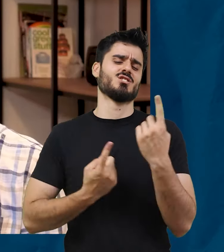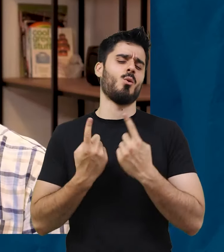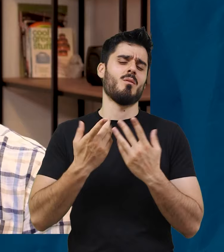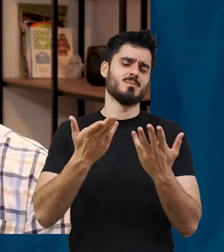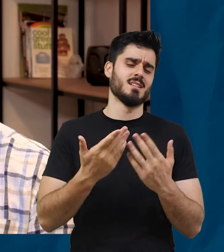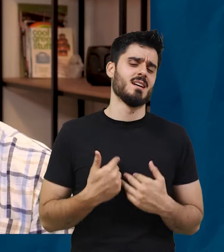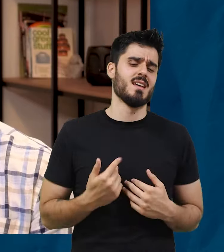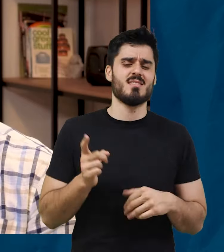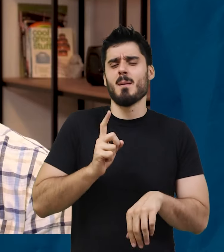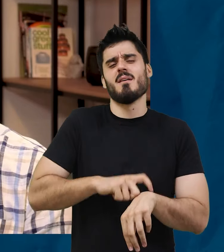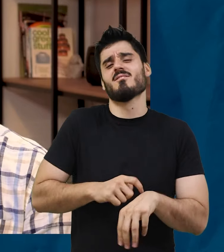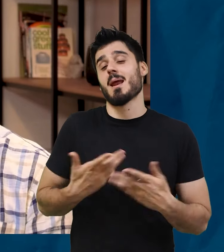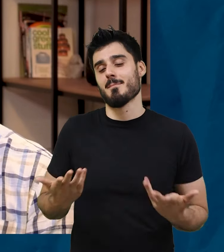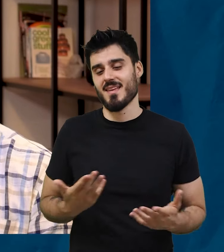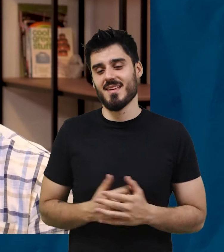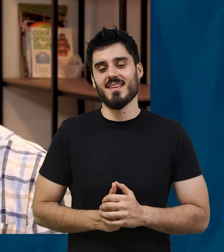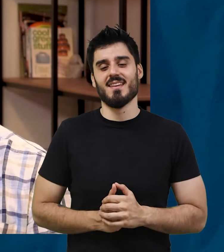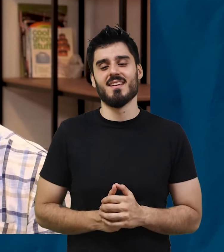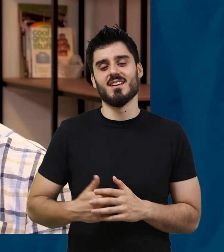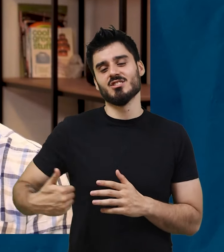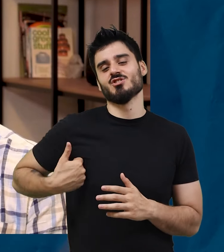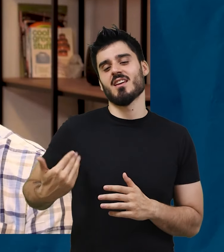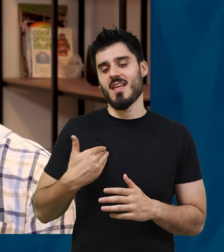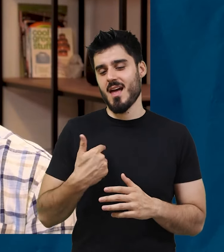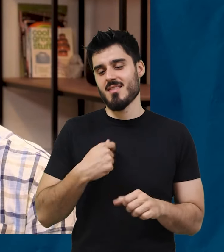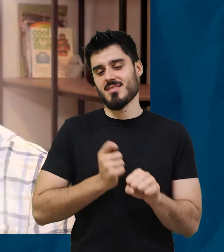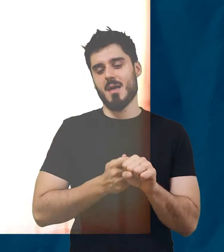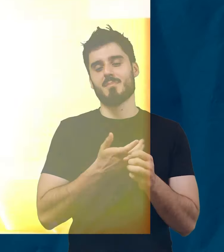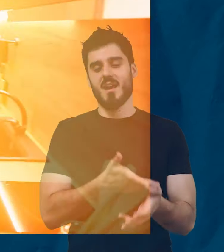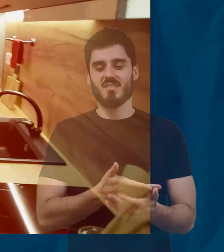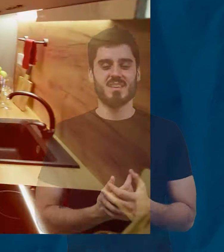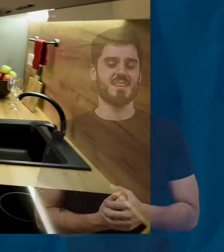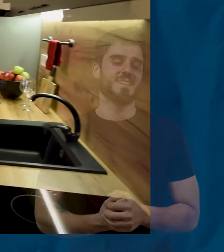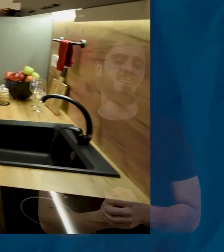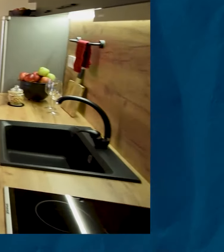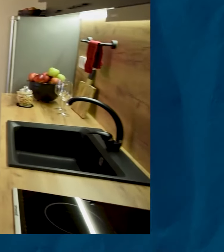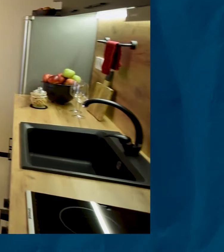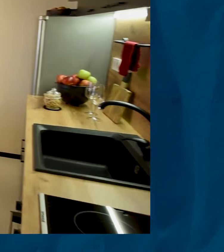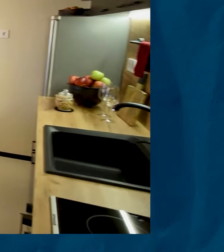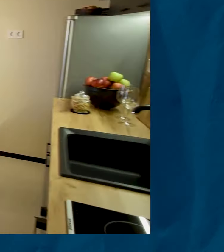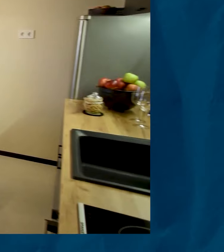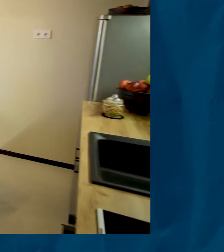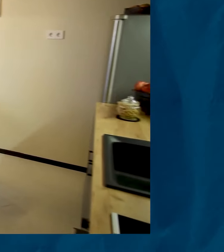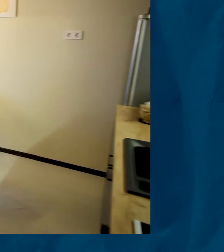Шегувам се, разбира се. Нямам време за това. Жена ми го направи.